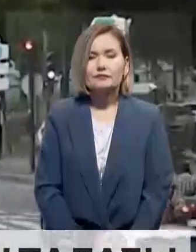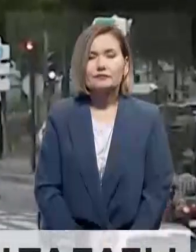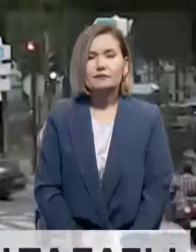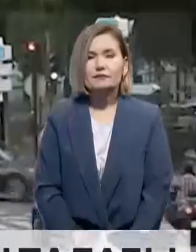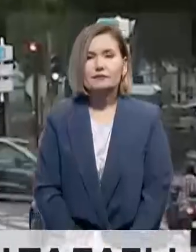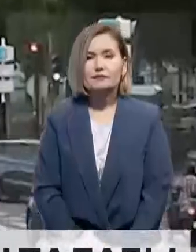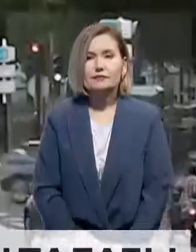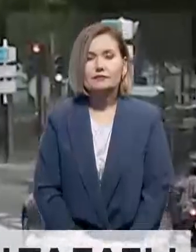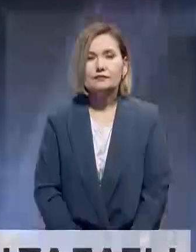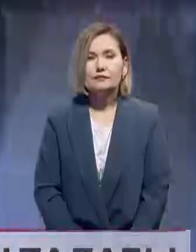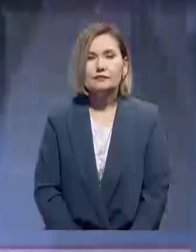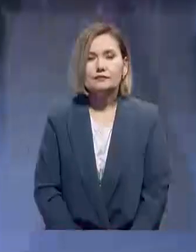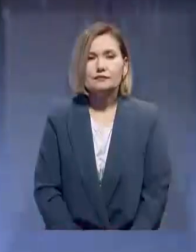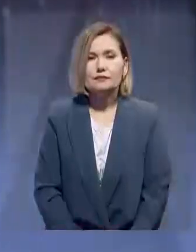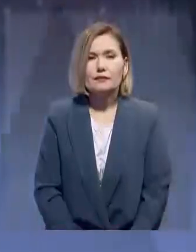Франция.